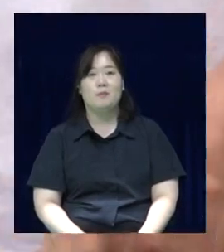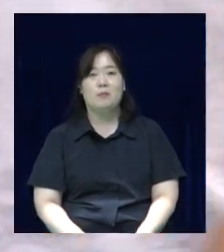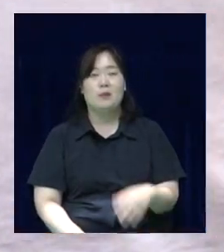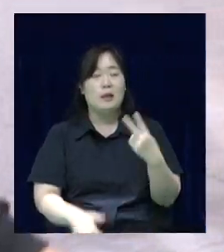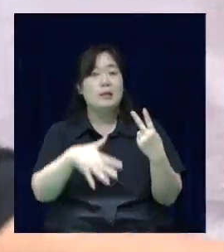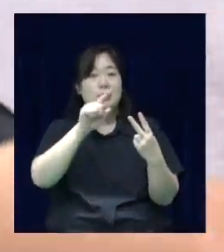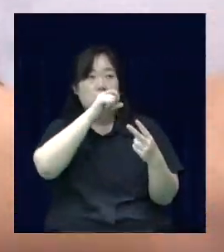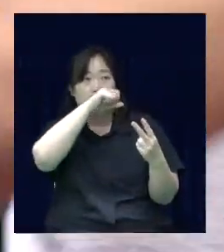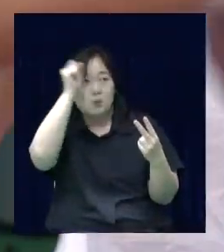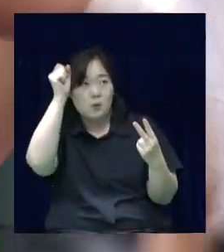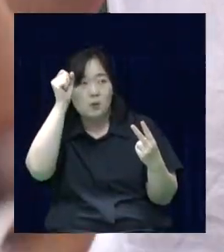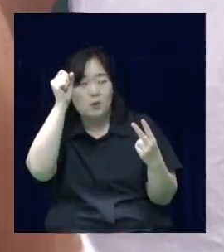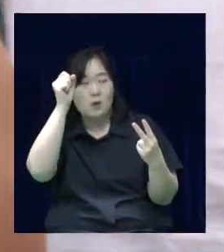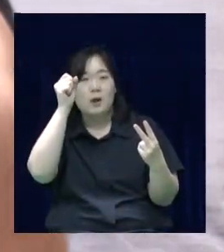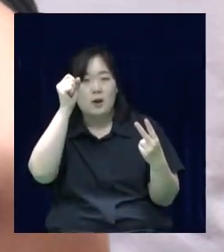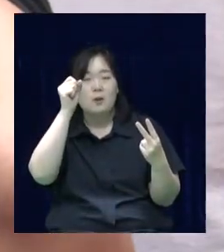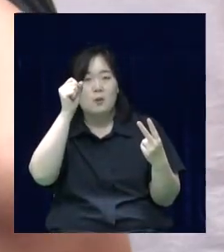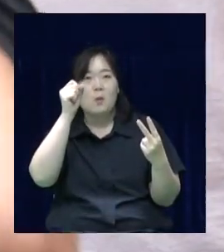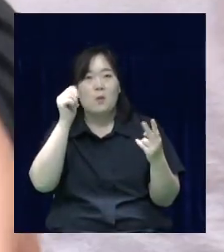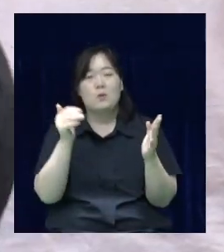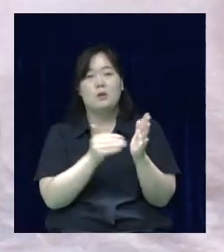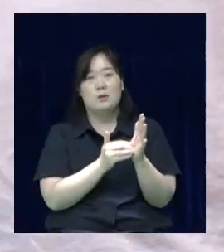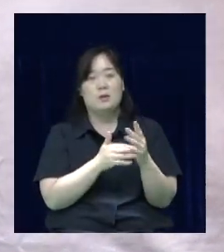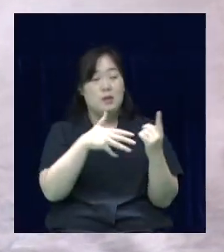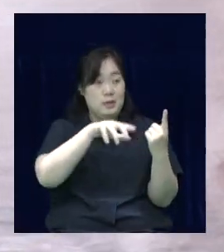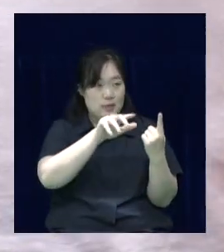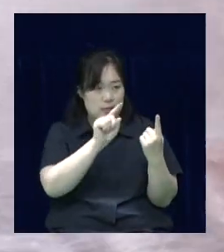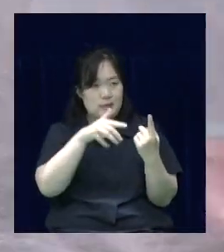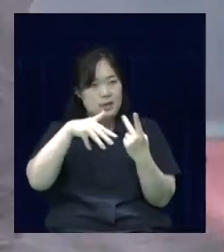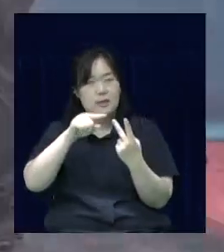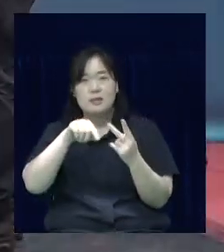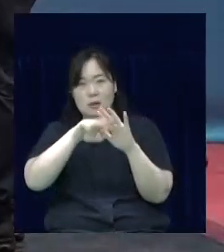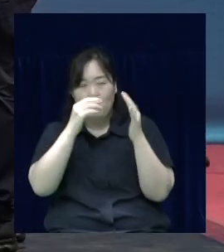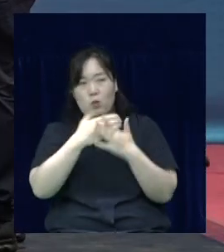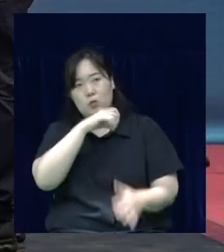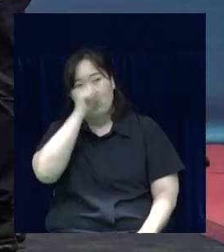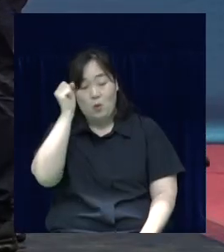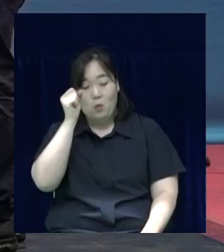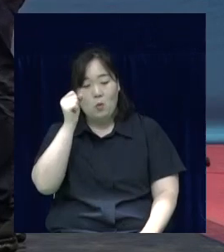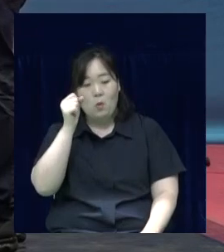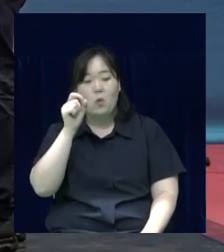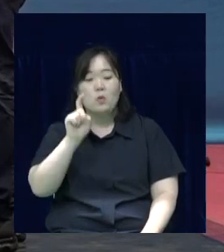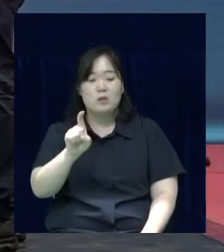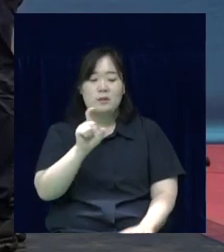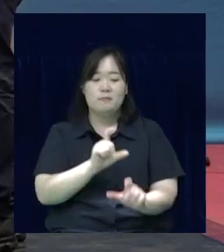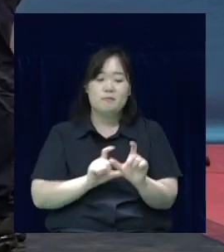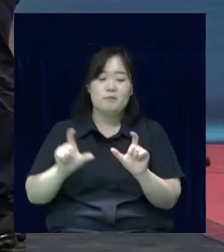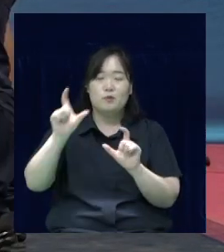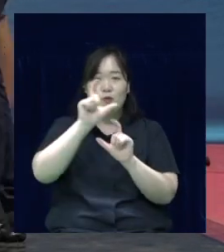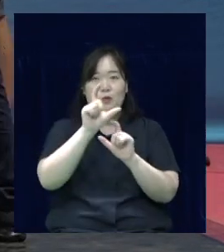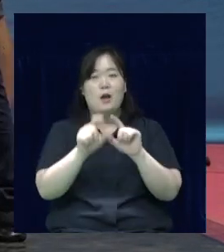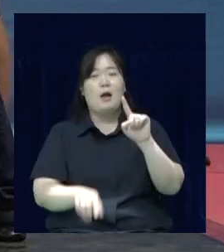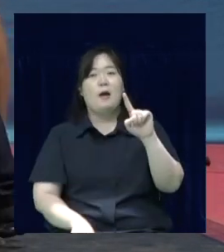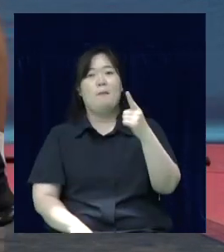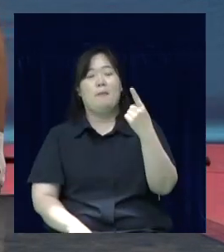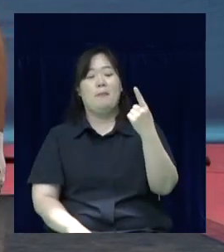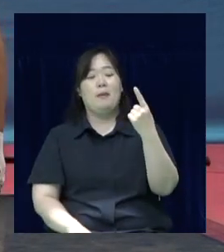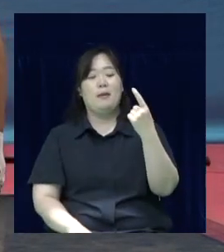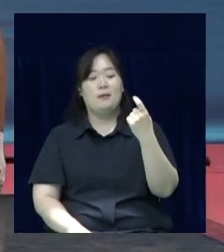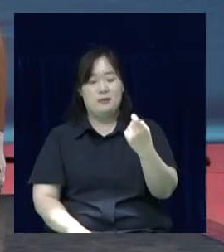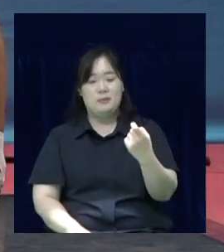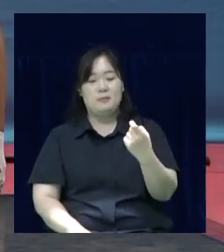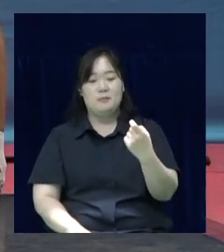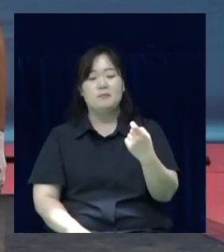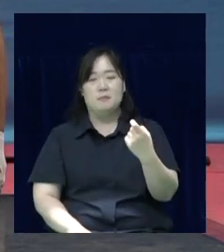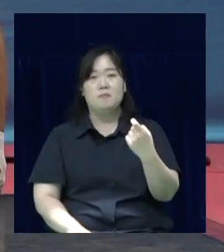2차 시도까지 모두 성공을 시키고 있고 다시 한번 또 10kg 중량을 늘려서 110kg을 도전하고 있는 현재